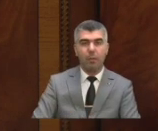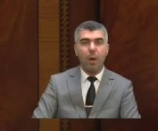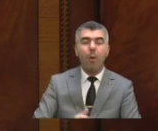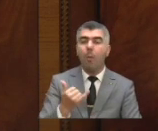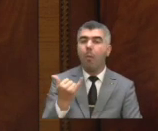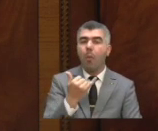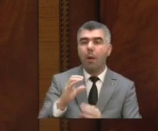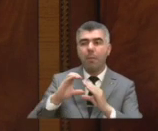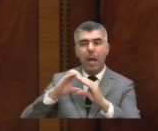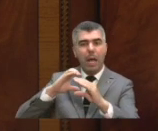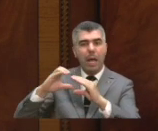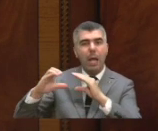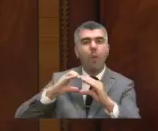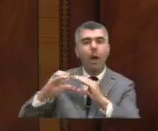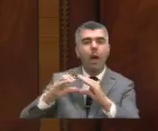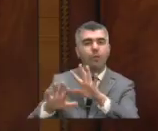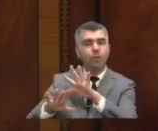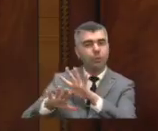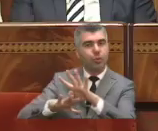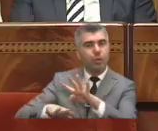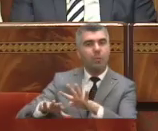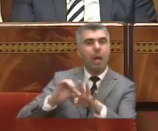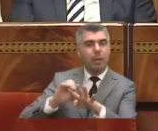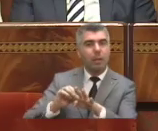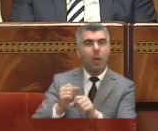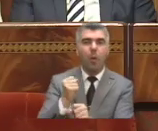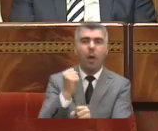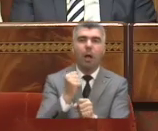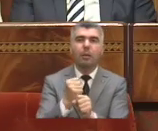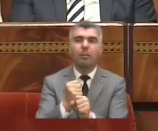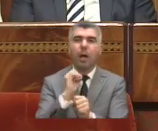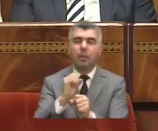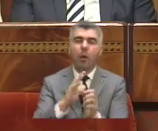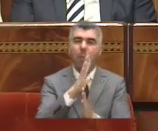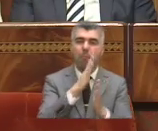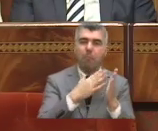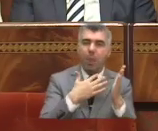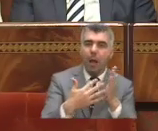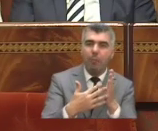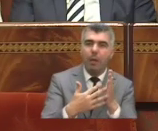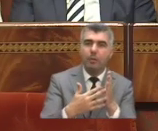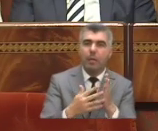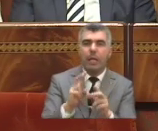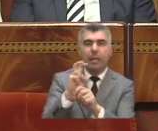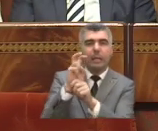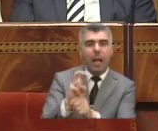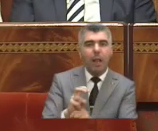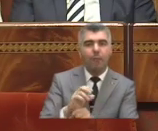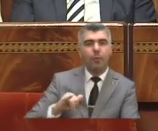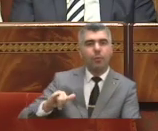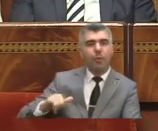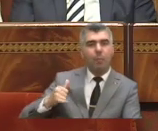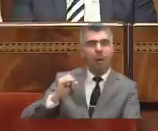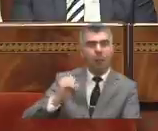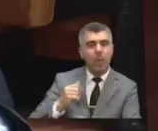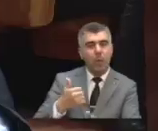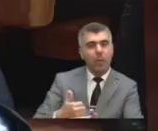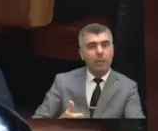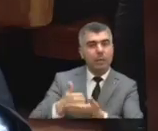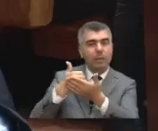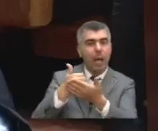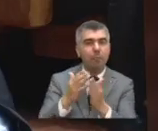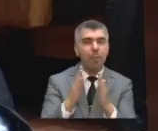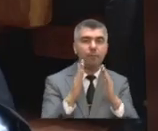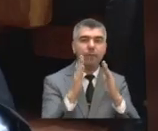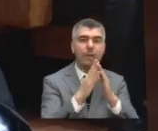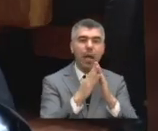الحوار الاجتماعي وانعاش تشغيل خصوصا برنامجي اوراش وفرصه ودعم السكن والارتقاء